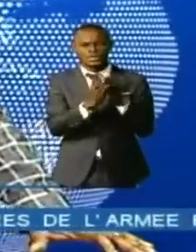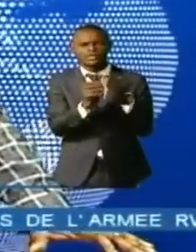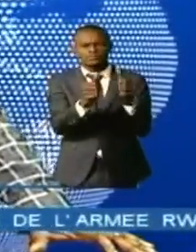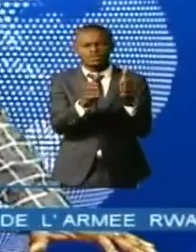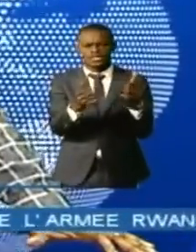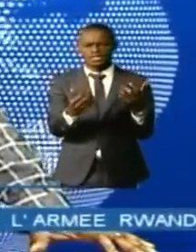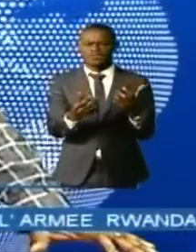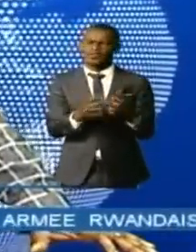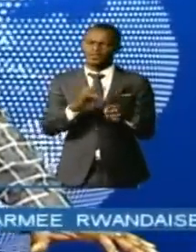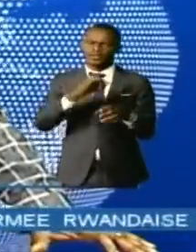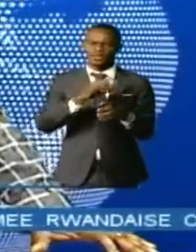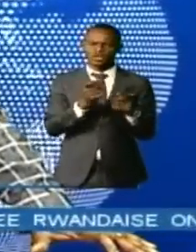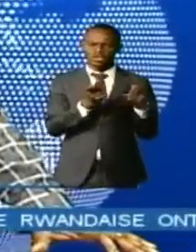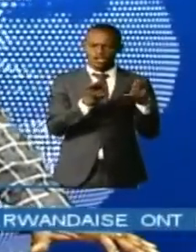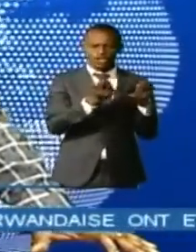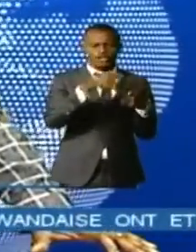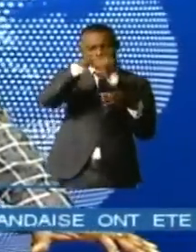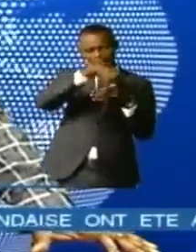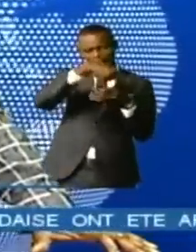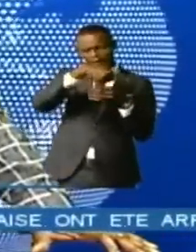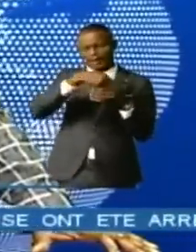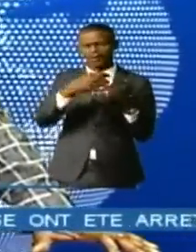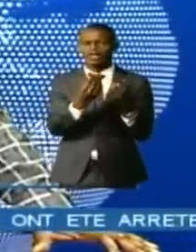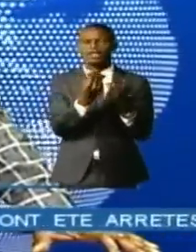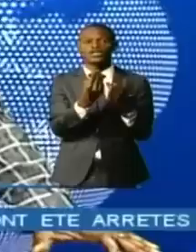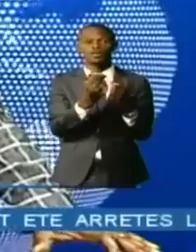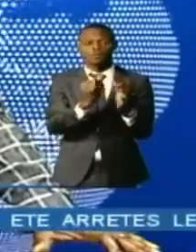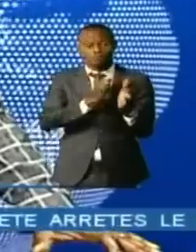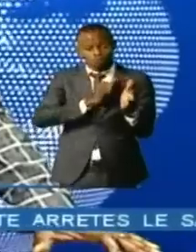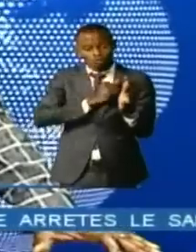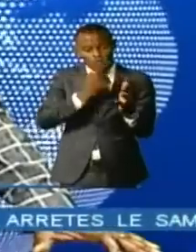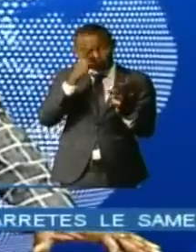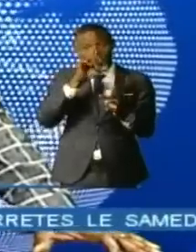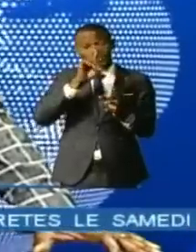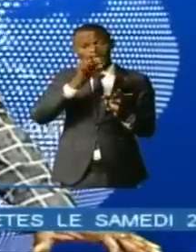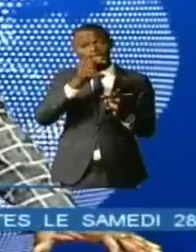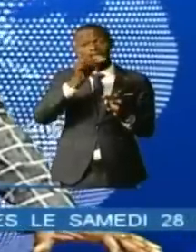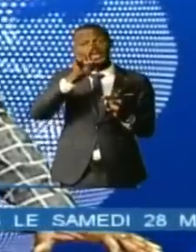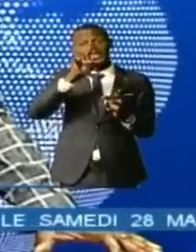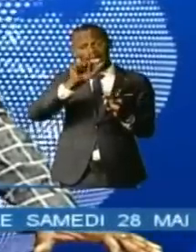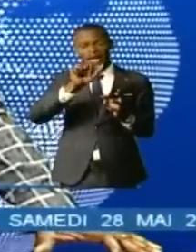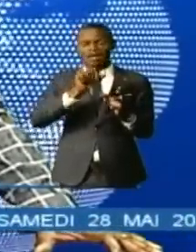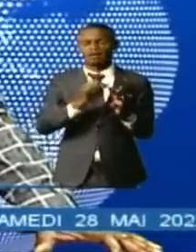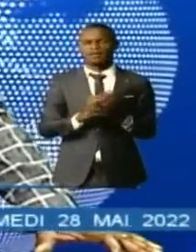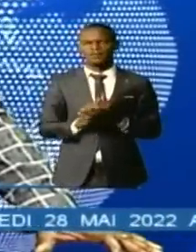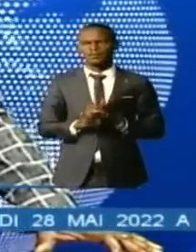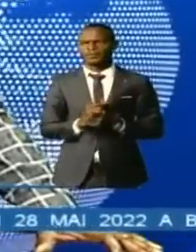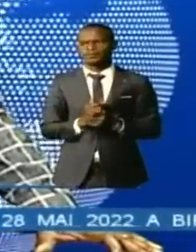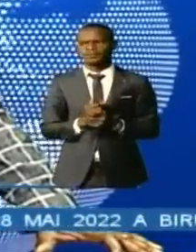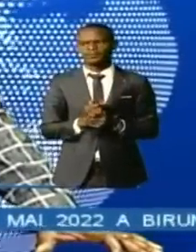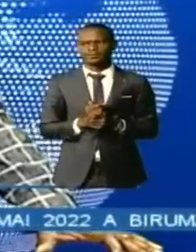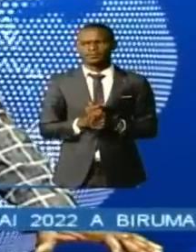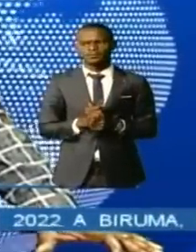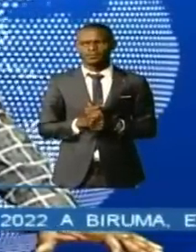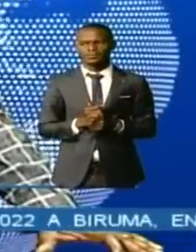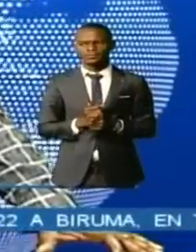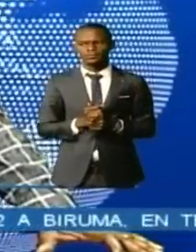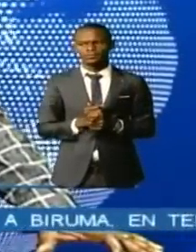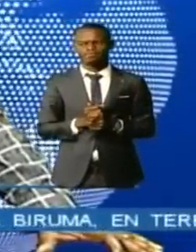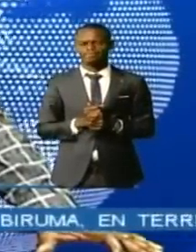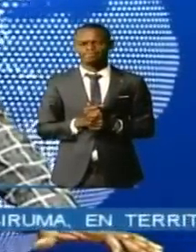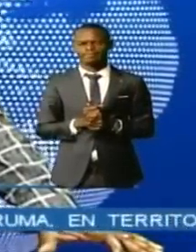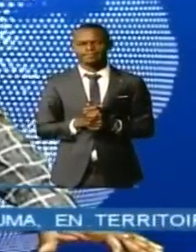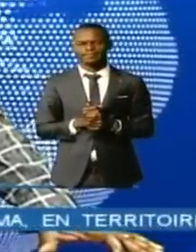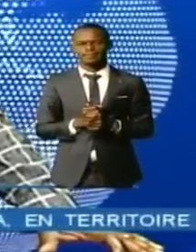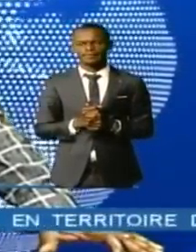la gestion des ressources propres, ce dont elle dispose dans les comptes bancaires. Ça, c'est le côté interne, mais du côté externe, il y